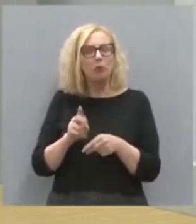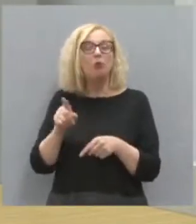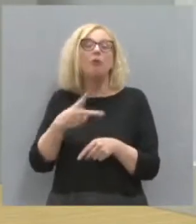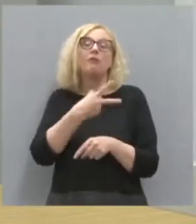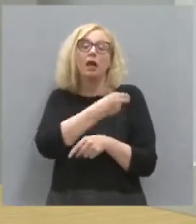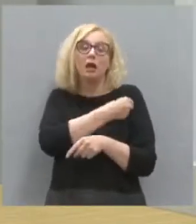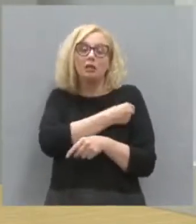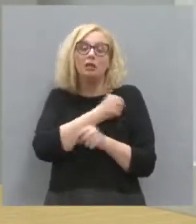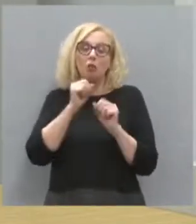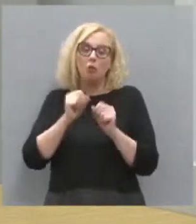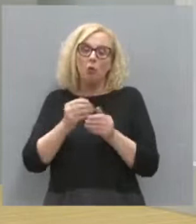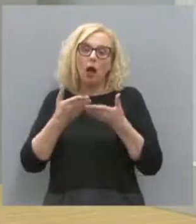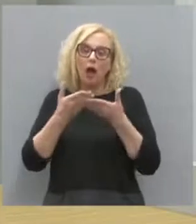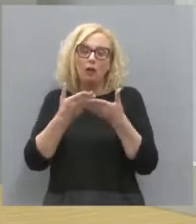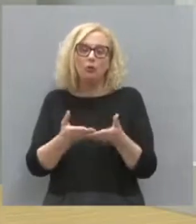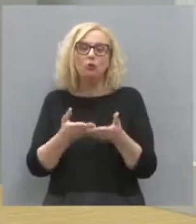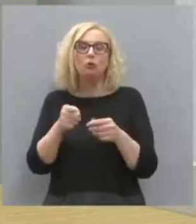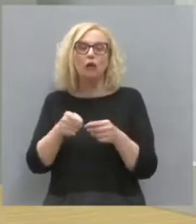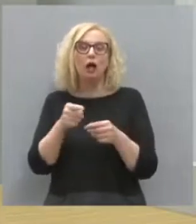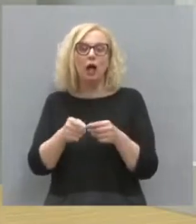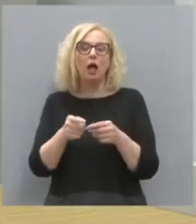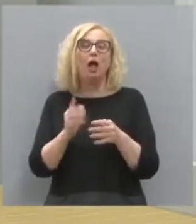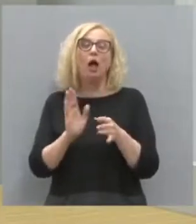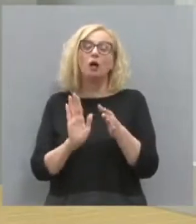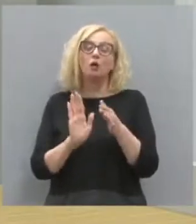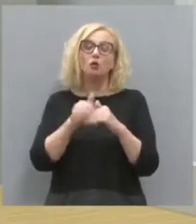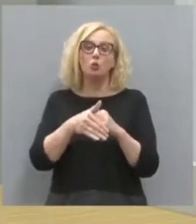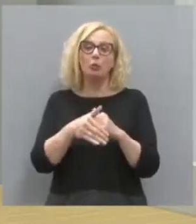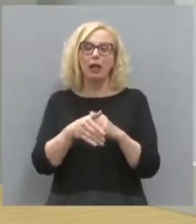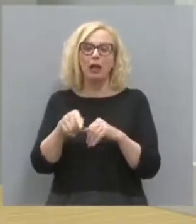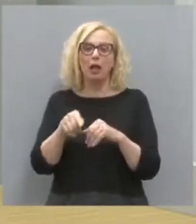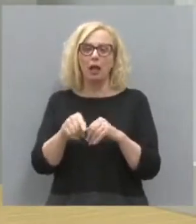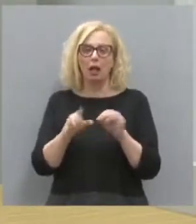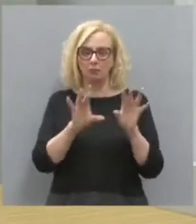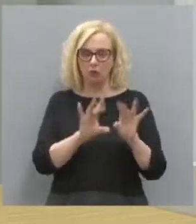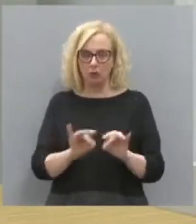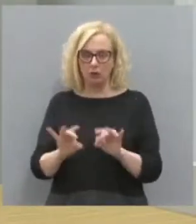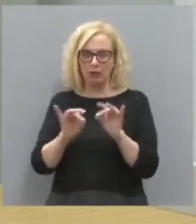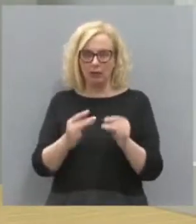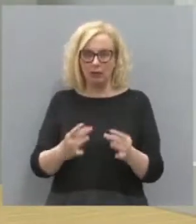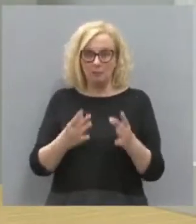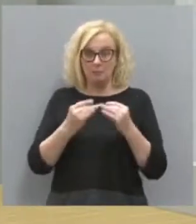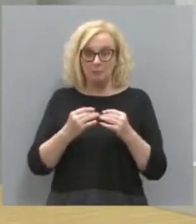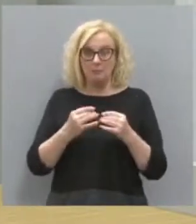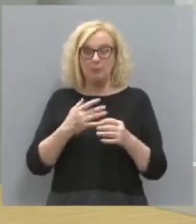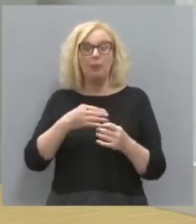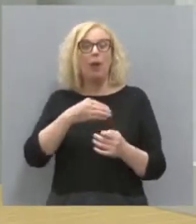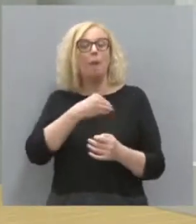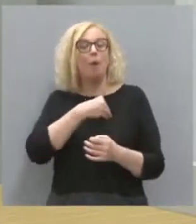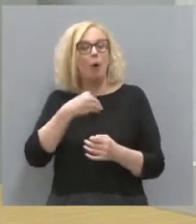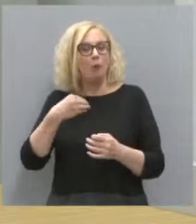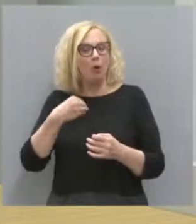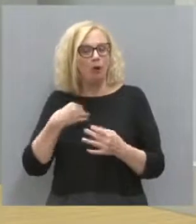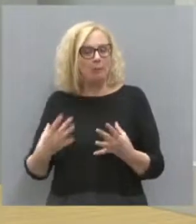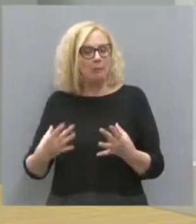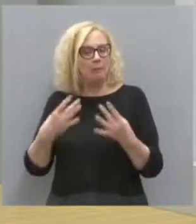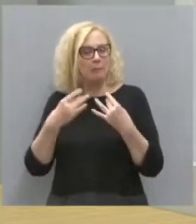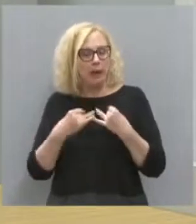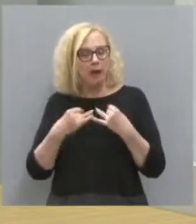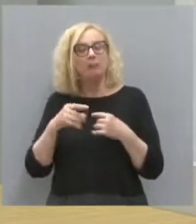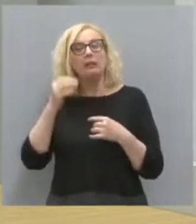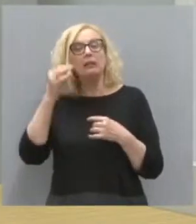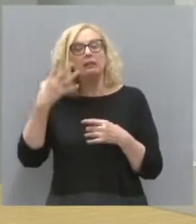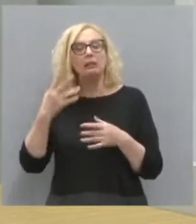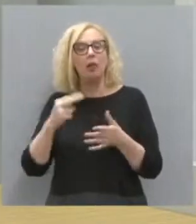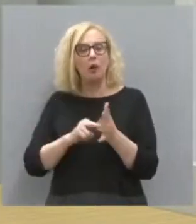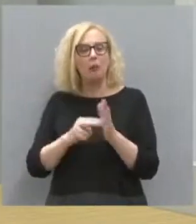questo tipo di pericoloso morbo che attacchi i nostri polmoni e che quindi su patologie preesistenti complica